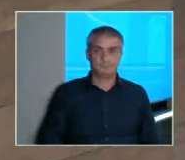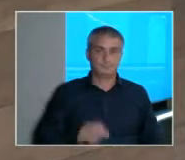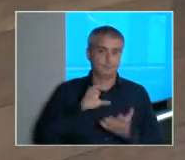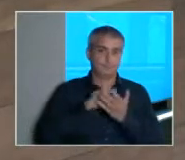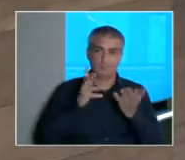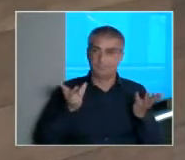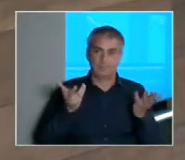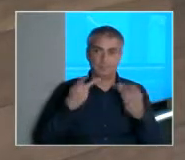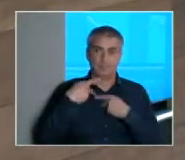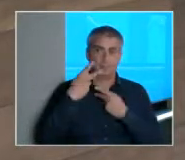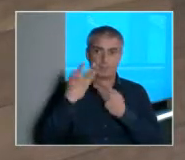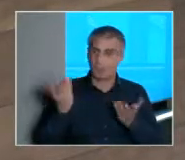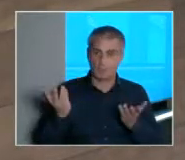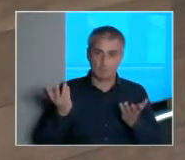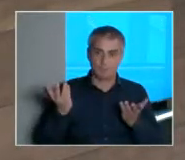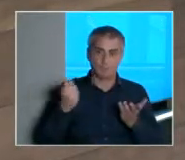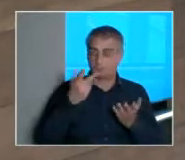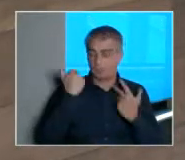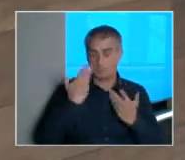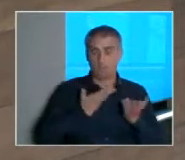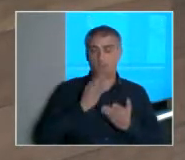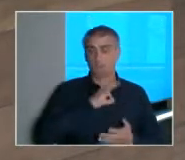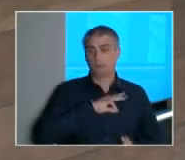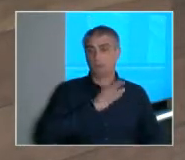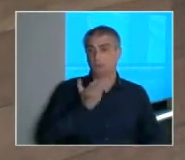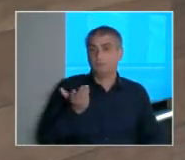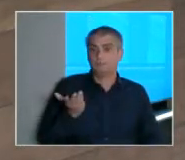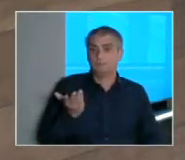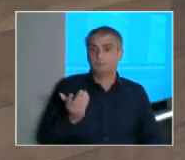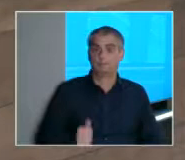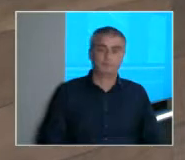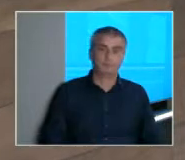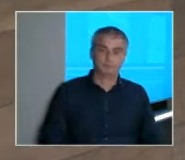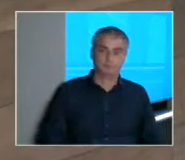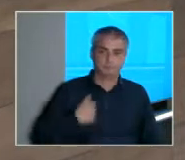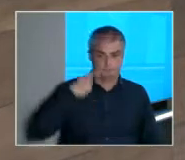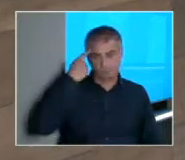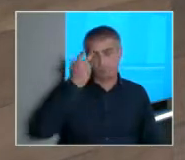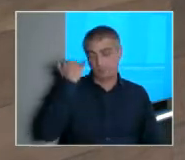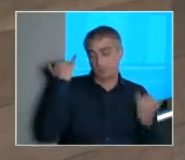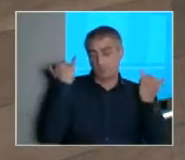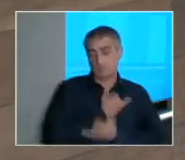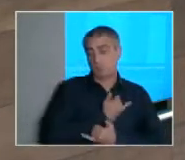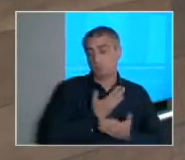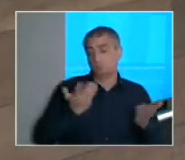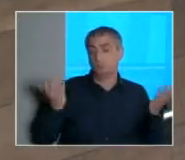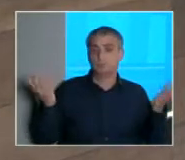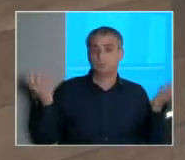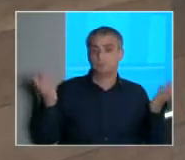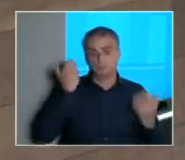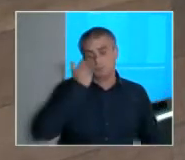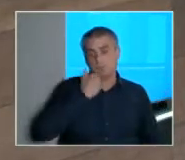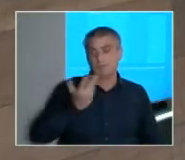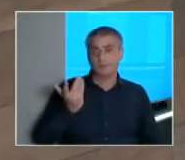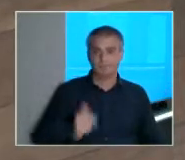למרכז הארץ, לבתי חולים, זה היה משרת אותם, ואני חושבת שזה היה טעות, זה